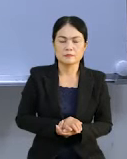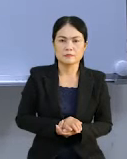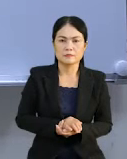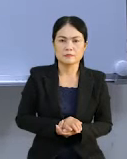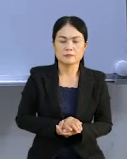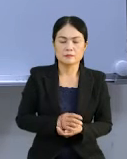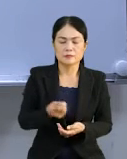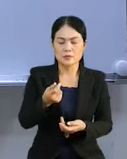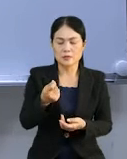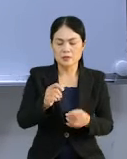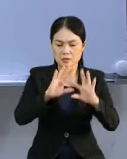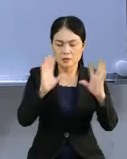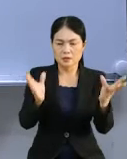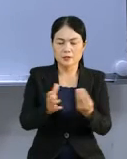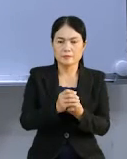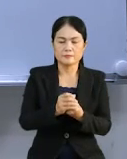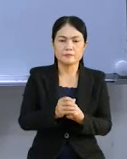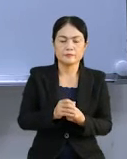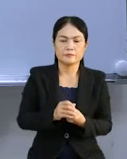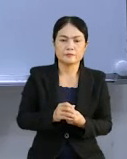prạ xà rộng